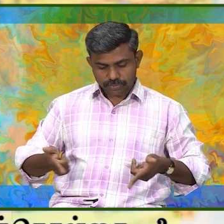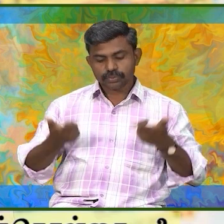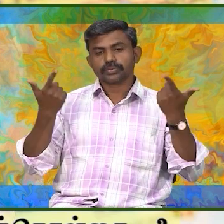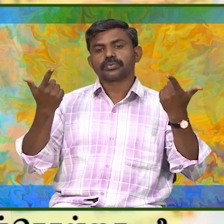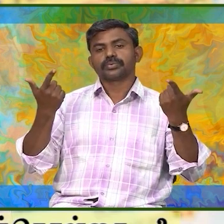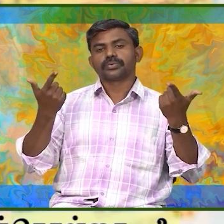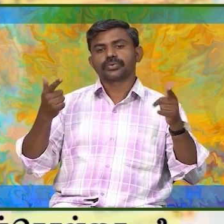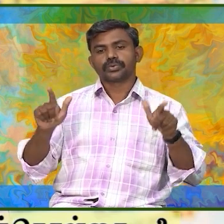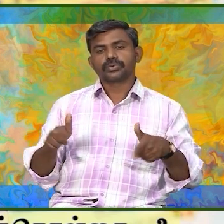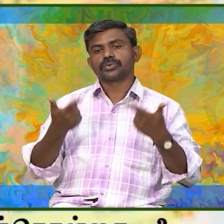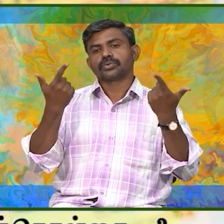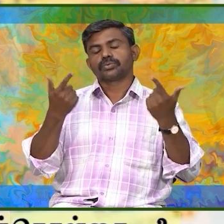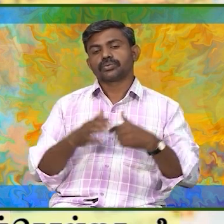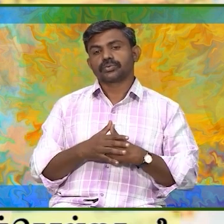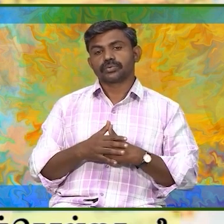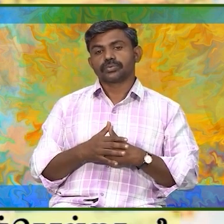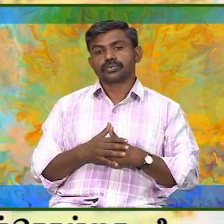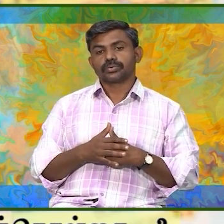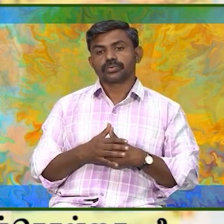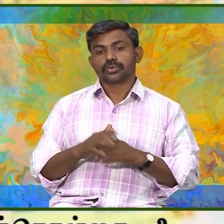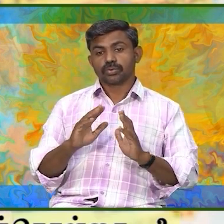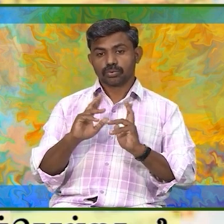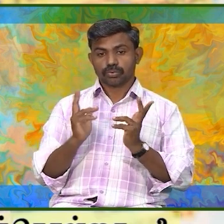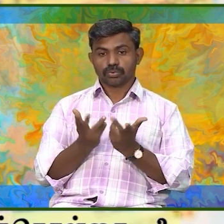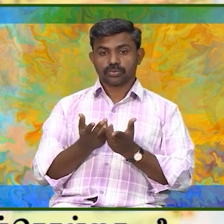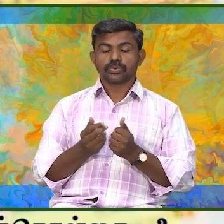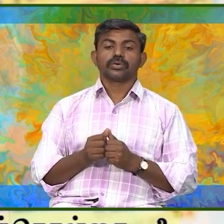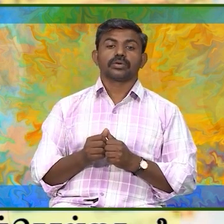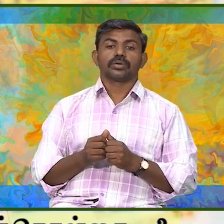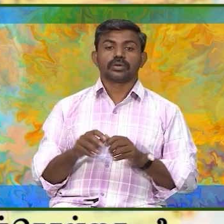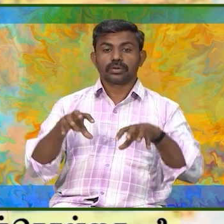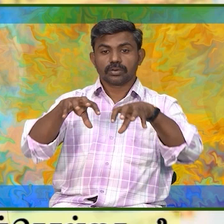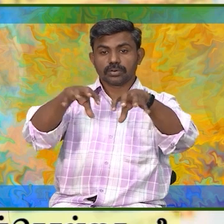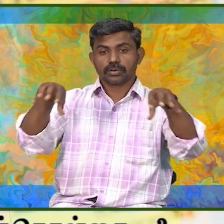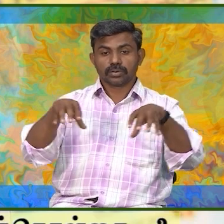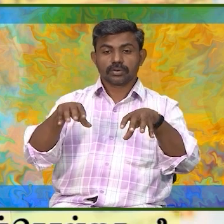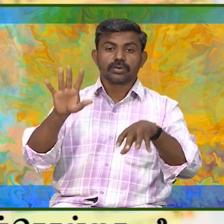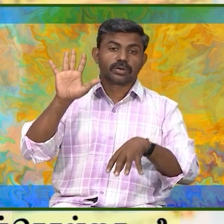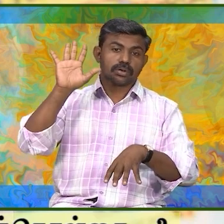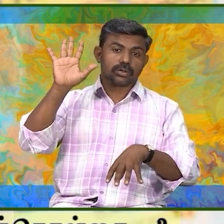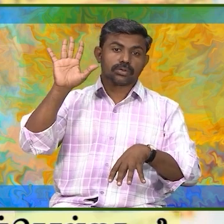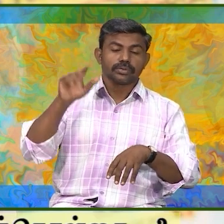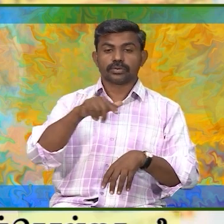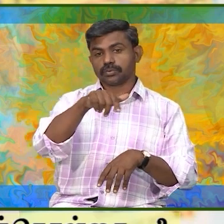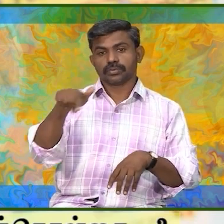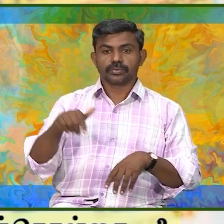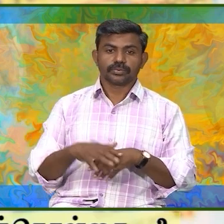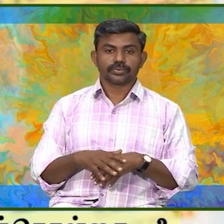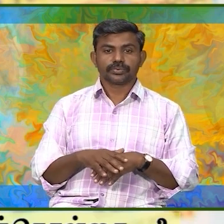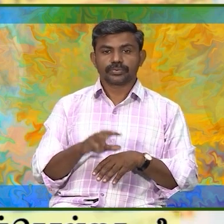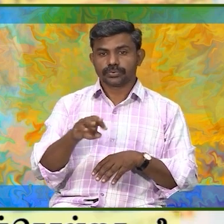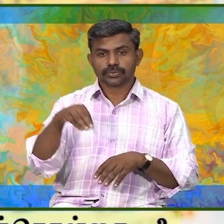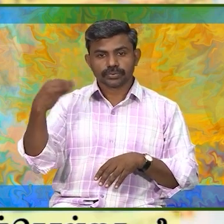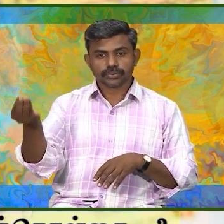அணிசேரா அமைப்பை தொடங்கினவங்க. அப்போ உலகத்தில் இருக்கக்கூடிய அணிசேரா இயக்கத்தினுடைய தலைவர்கள் இவங்க தான்.